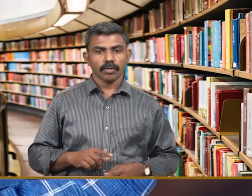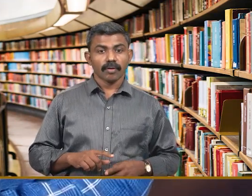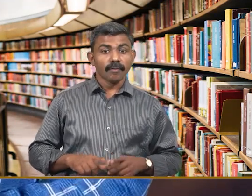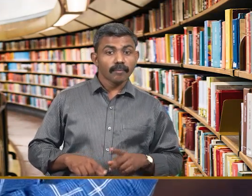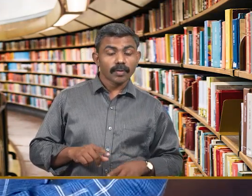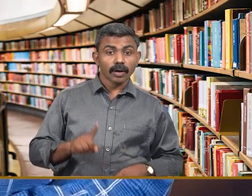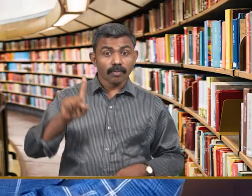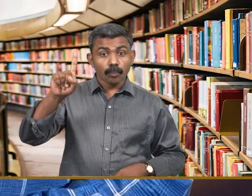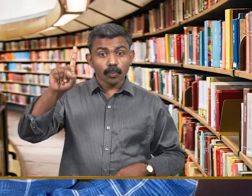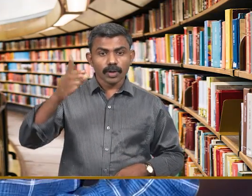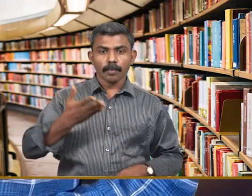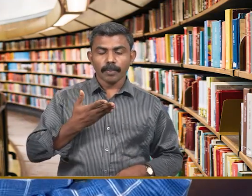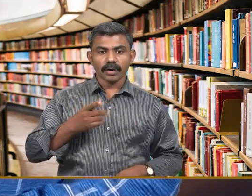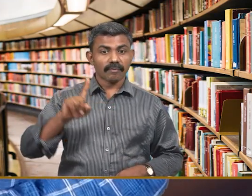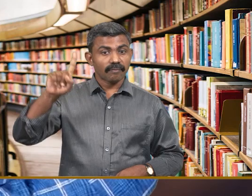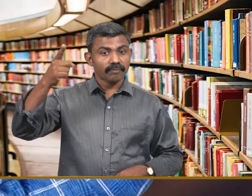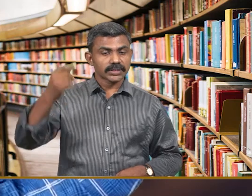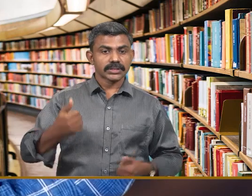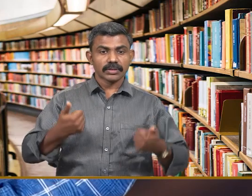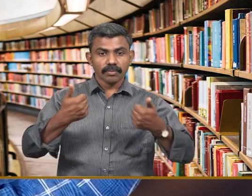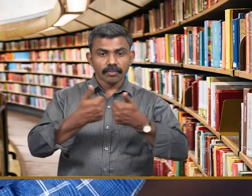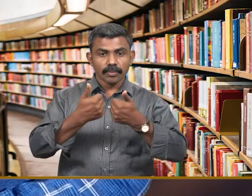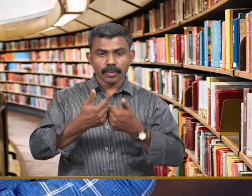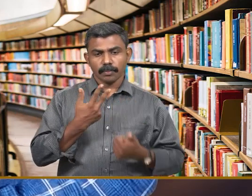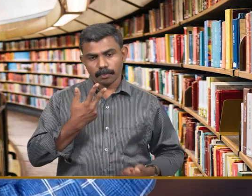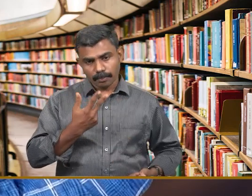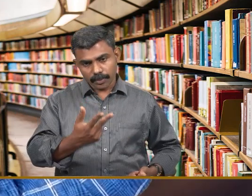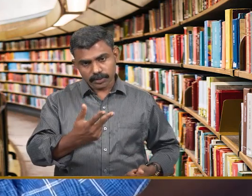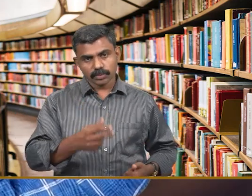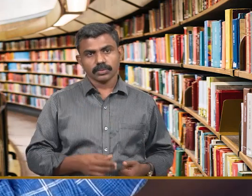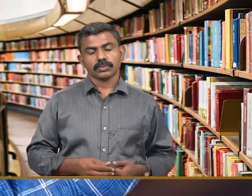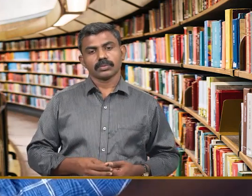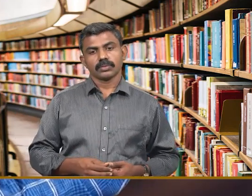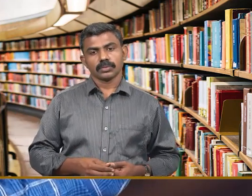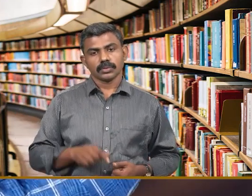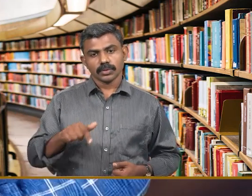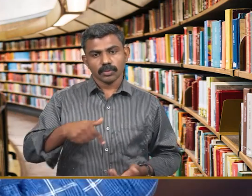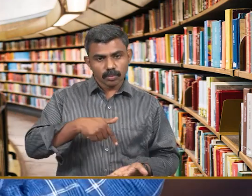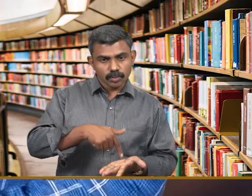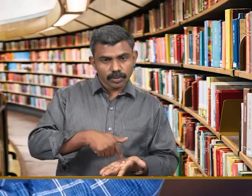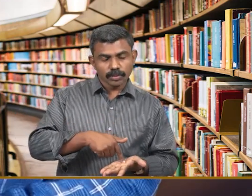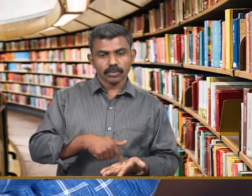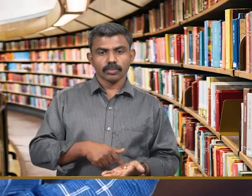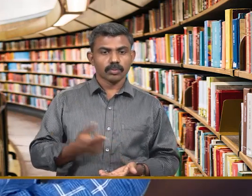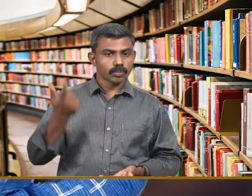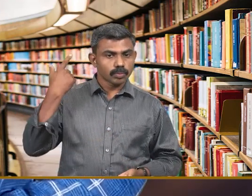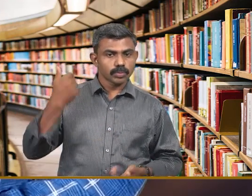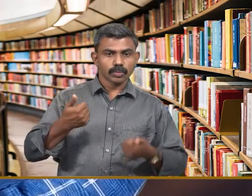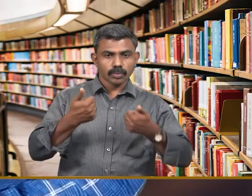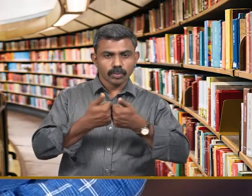பாடத்தில் முதலாவது பாடமான முதல் உலகப் போரை படித்திருப்போம் இல்லவா? இதில் முக்கியமாக முதல் உலகப்